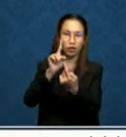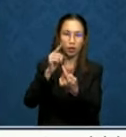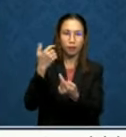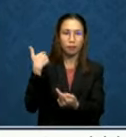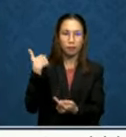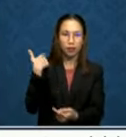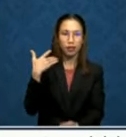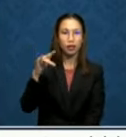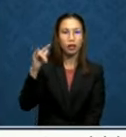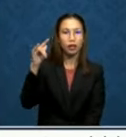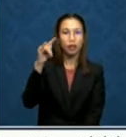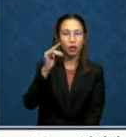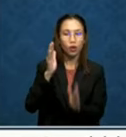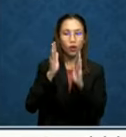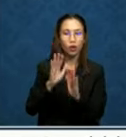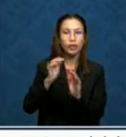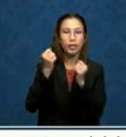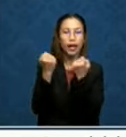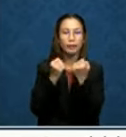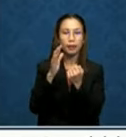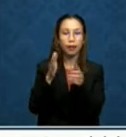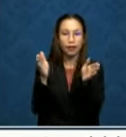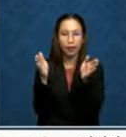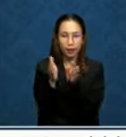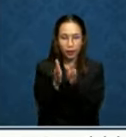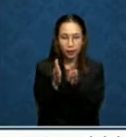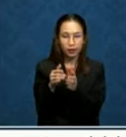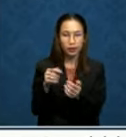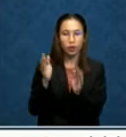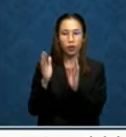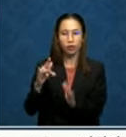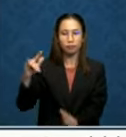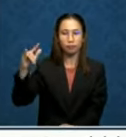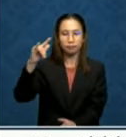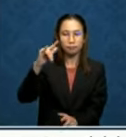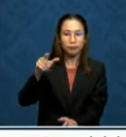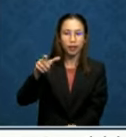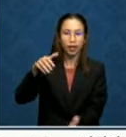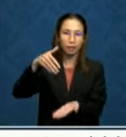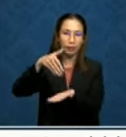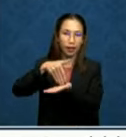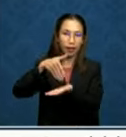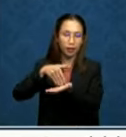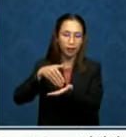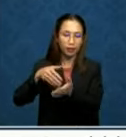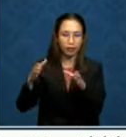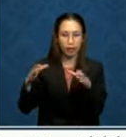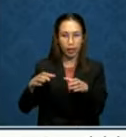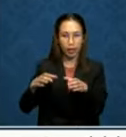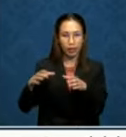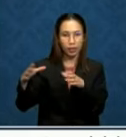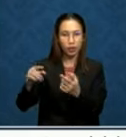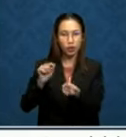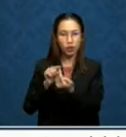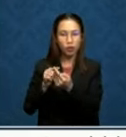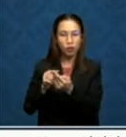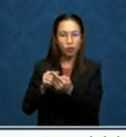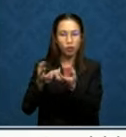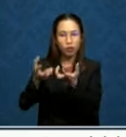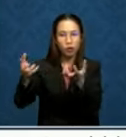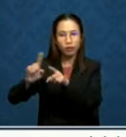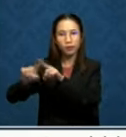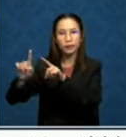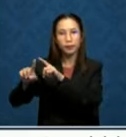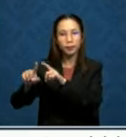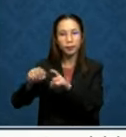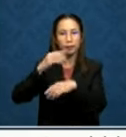ากาศยานไร้คนขับขนาดเล็กอากาศยานไร้คนขับขนาดกลางอากาศยานไร้คนขับติดอาวุธทางการ